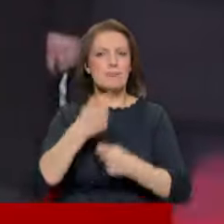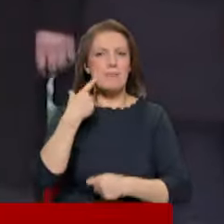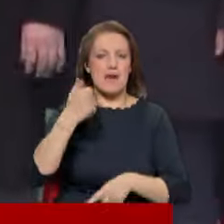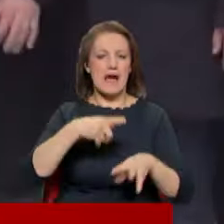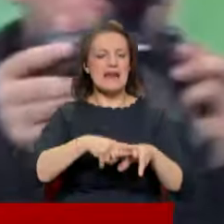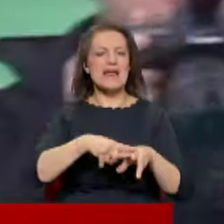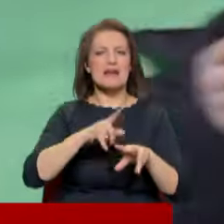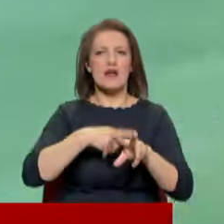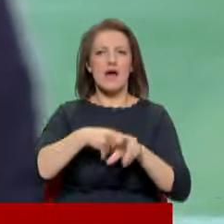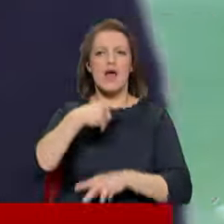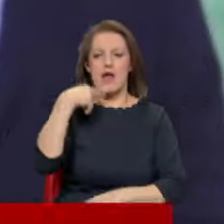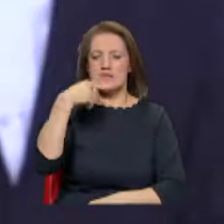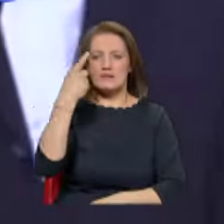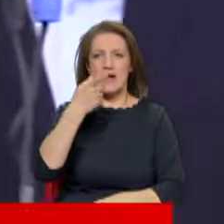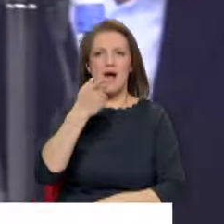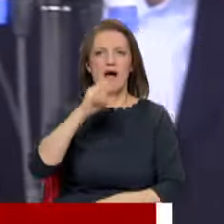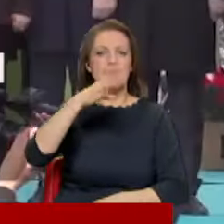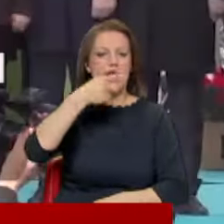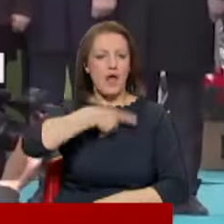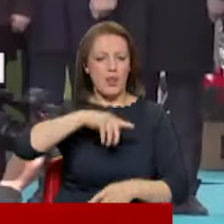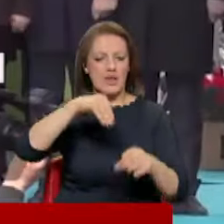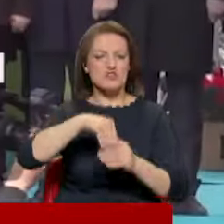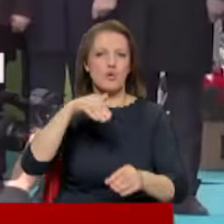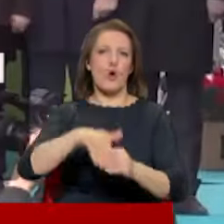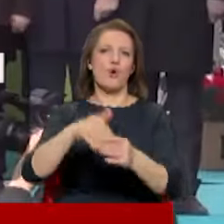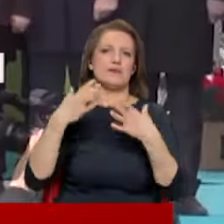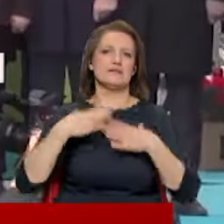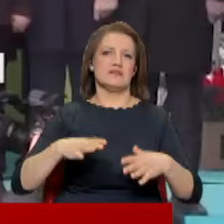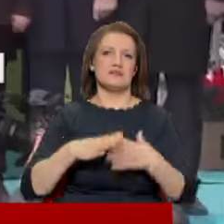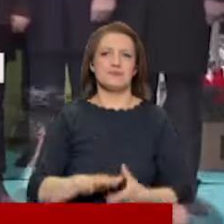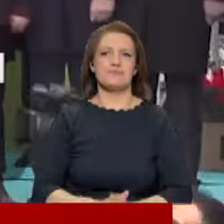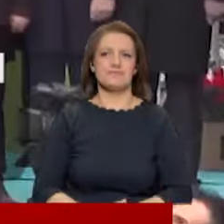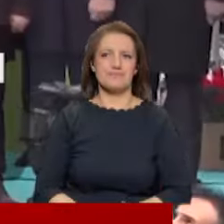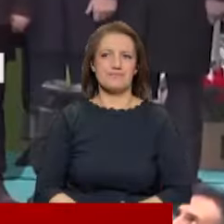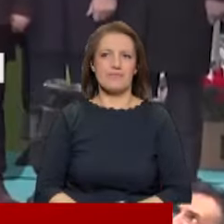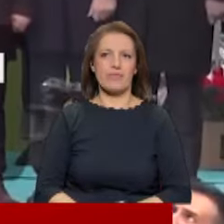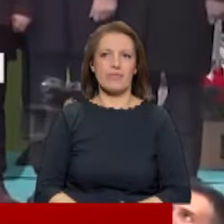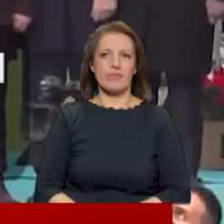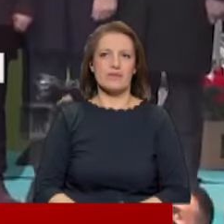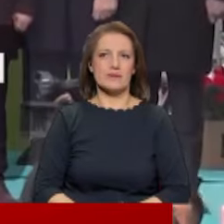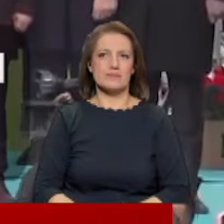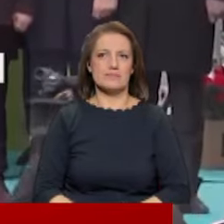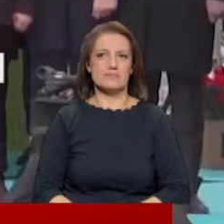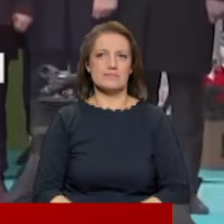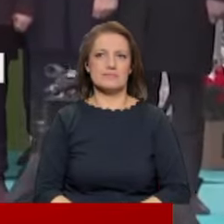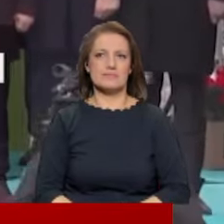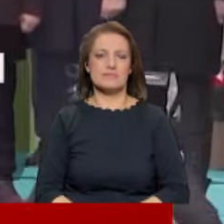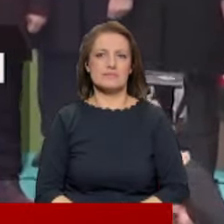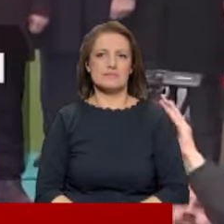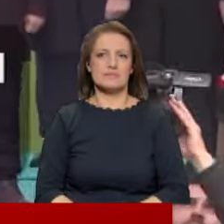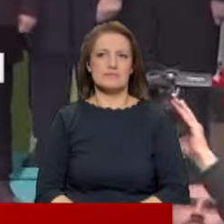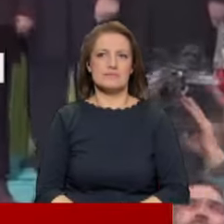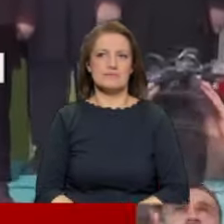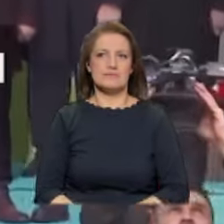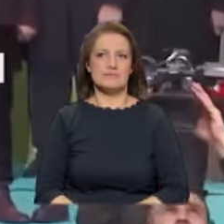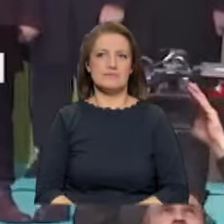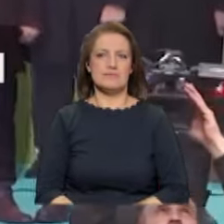da Elazığ'da AK Parti adayı için oy istedi. Rahmetli kardeşimize tarihin en büyük oy